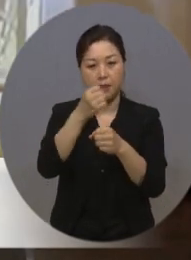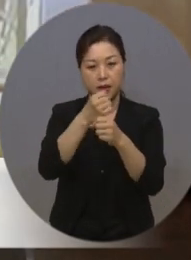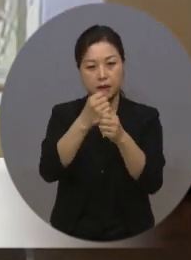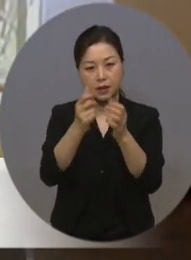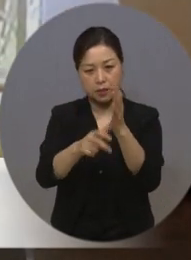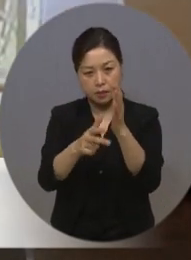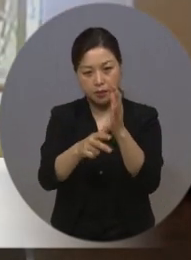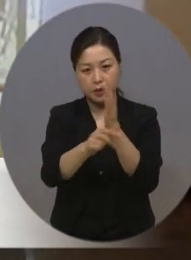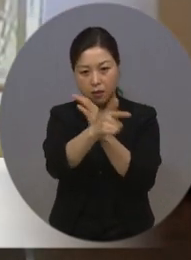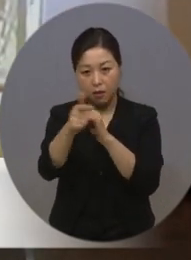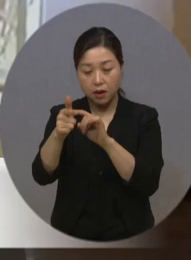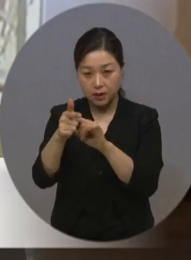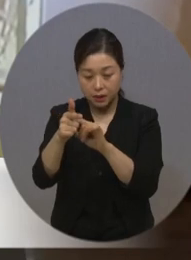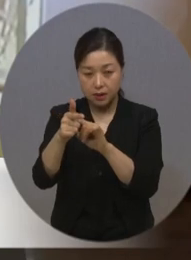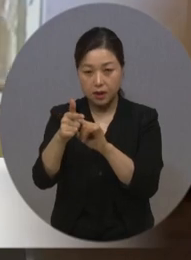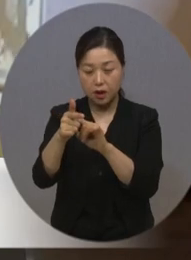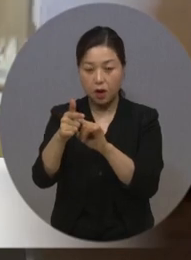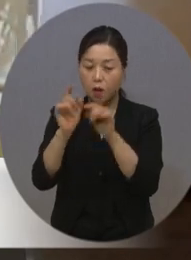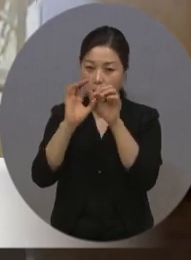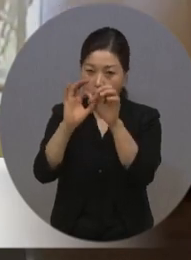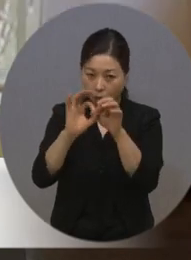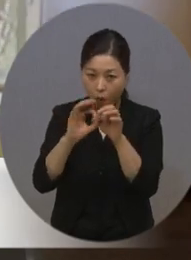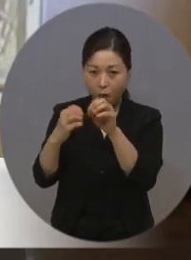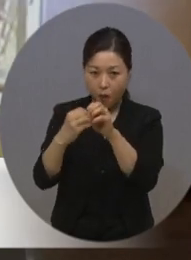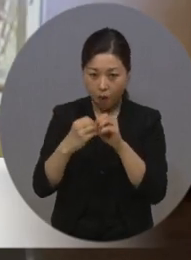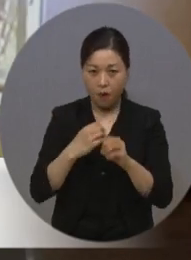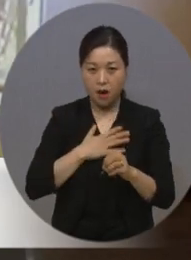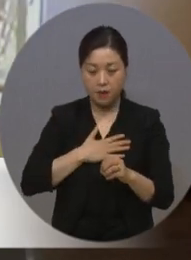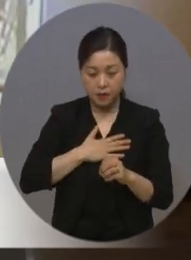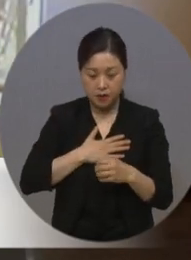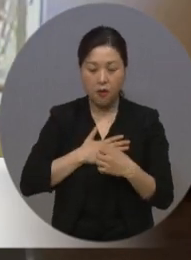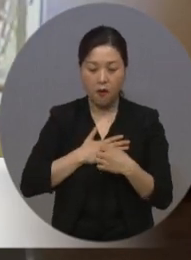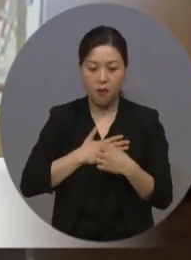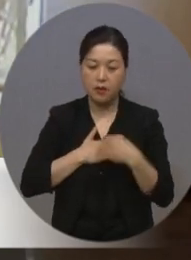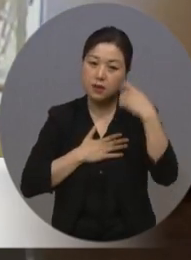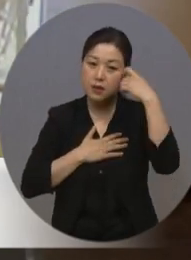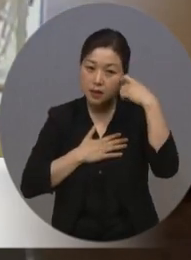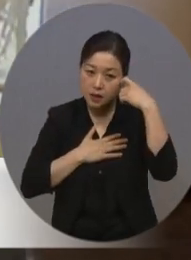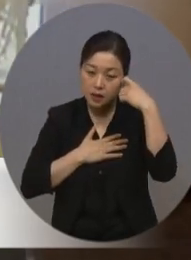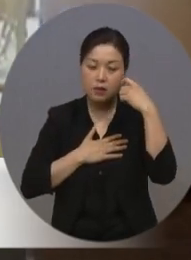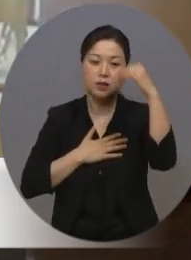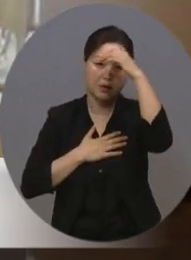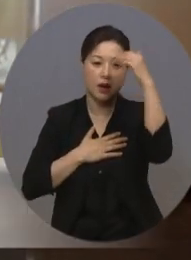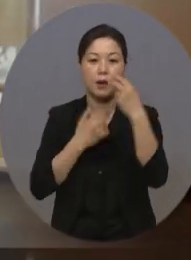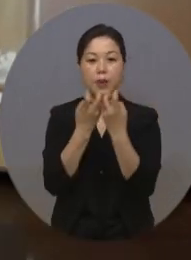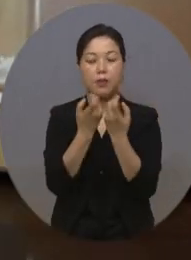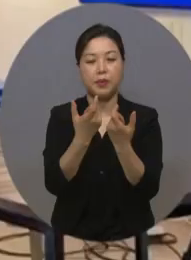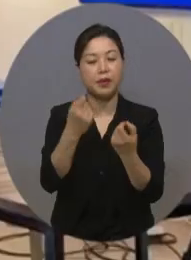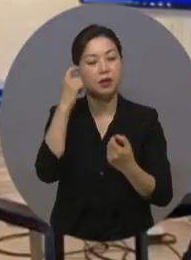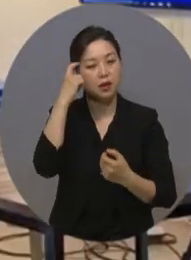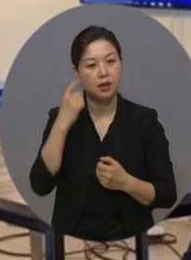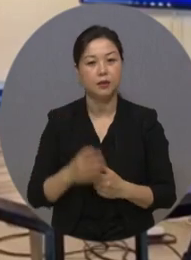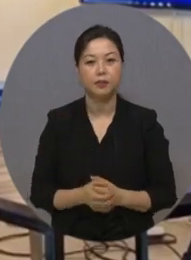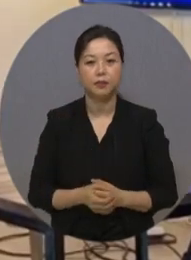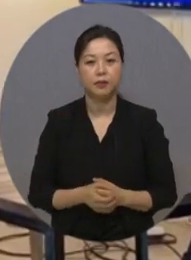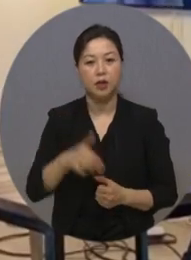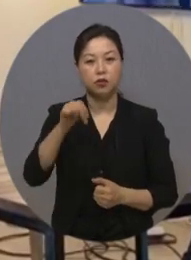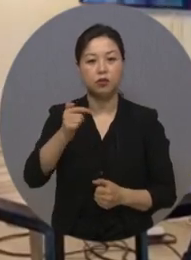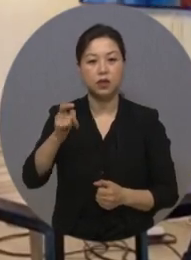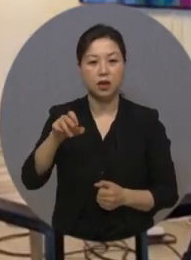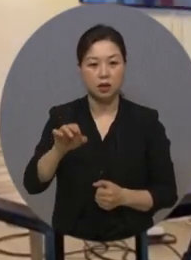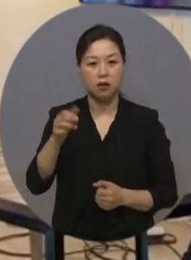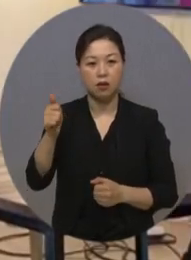그 무한한 정서를 키우시는 게 관람의 방법이 아닌가 그런 생각을 하고 있습니다. 구자영